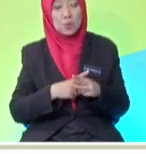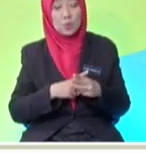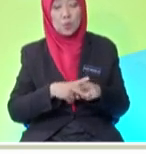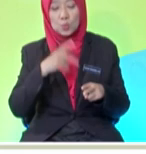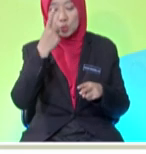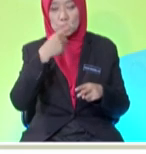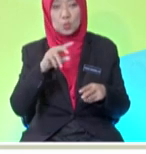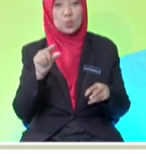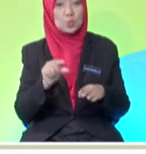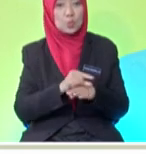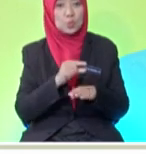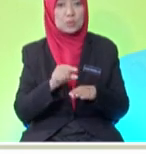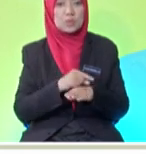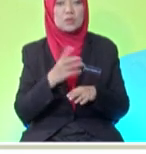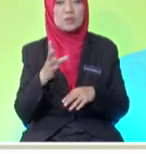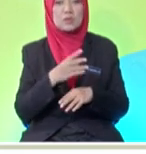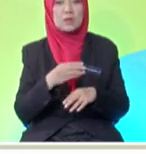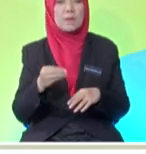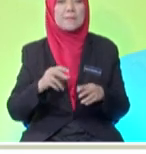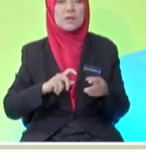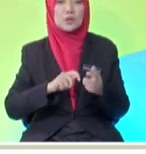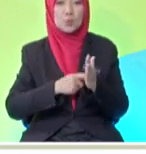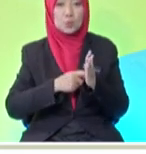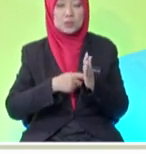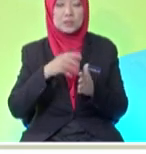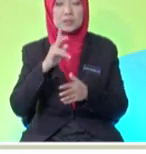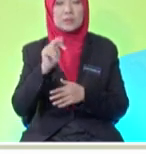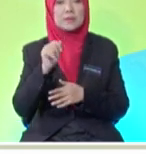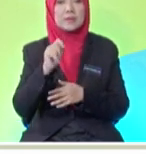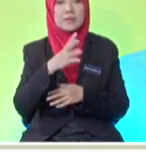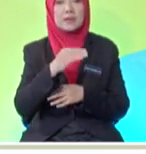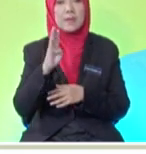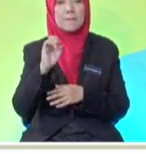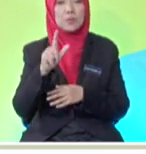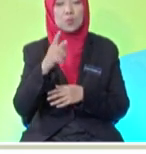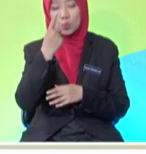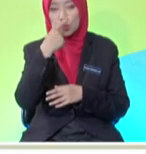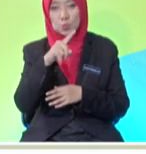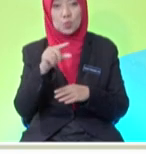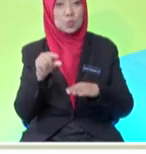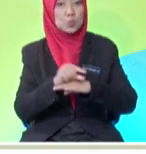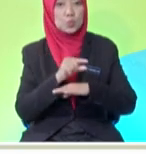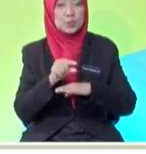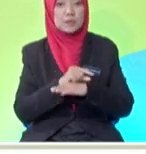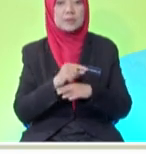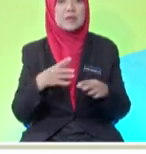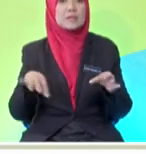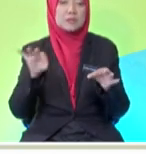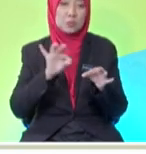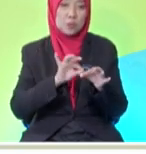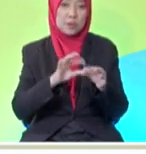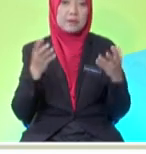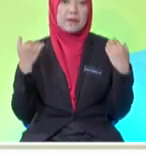kejam mengetikkan dan menguncikan dan Bull mengikut tahap dan juga kadal yang sesuai Y nya juga mempunyai